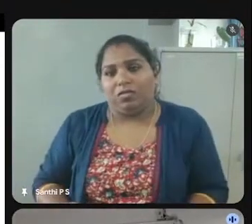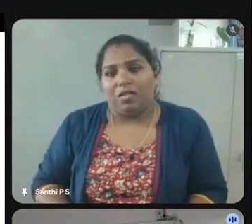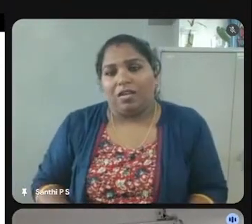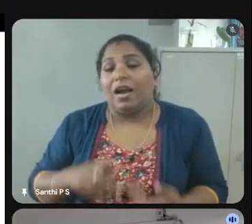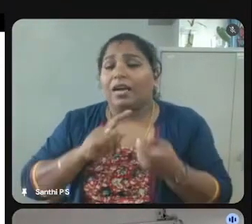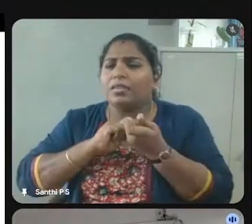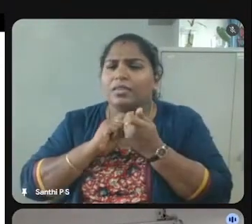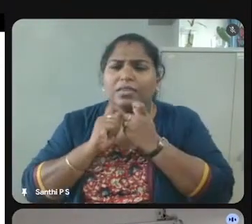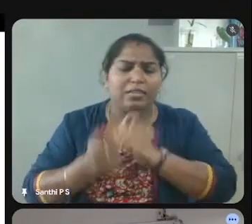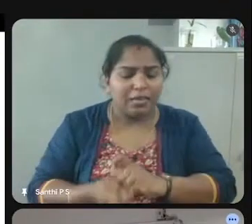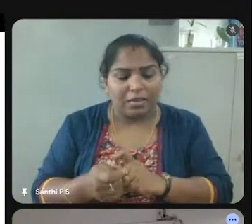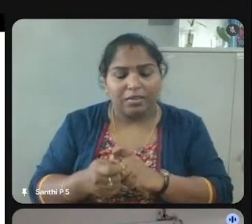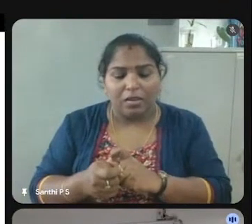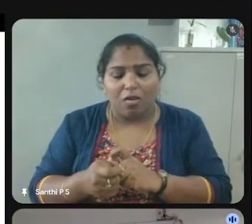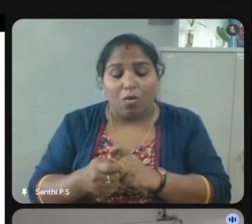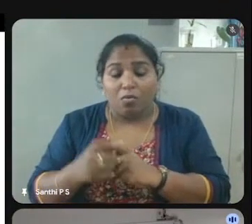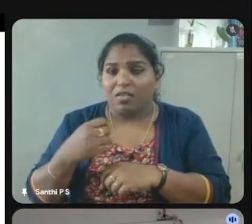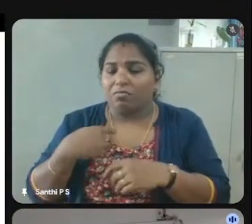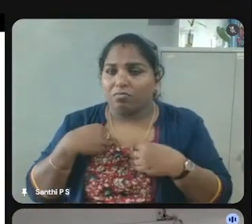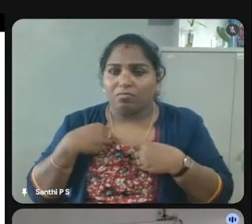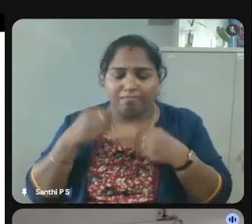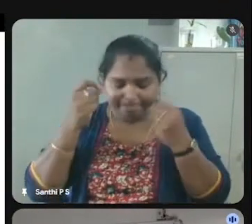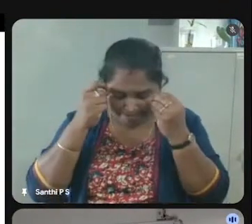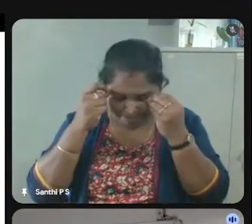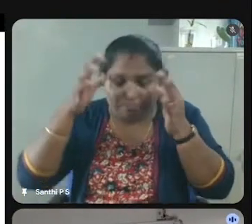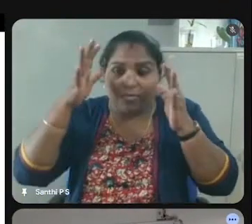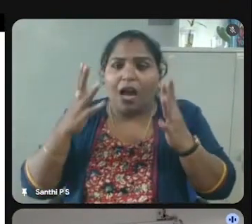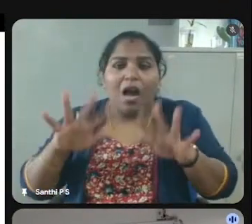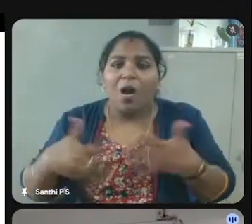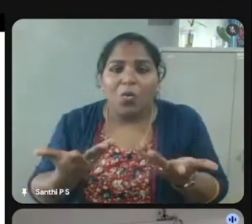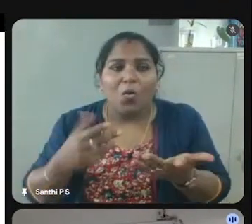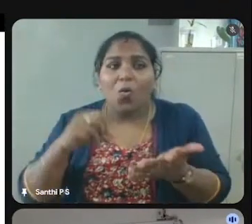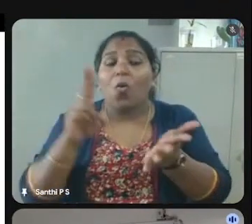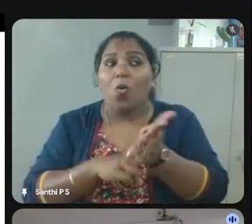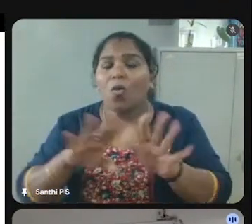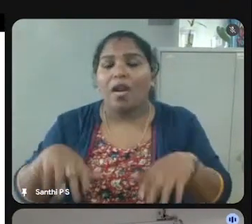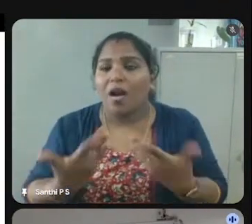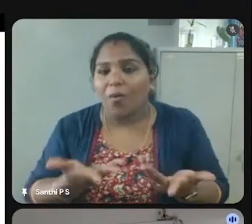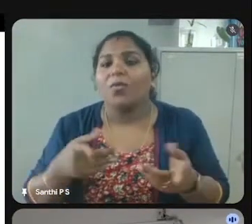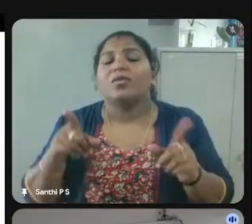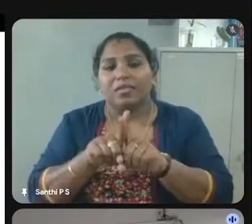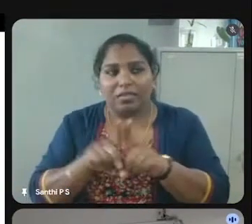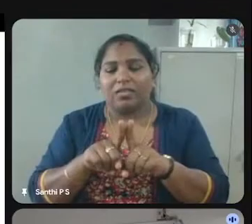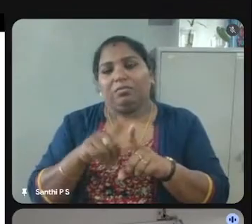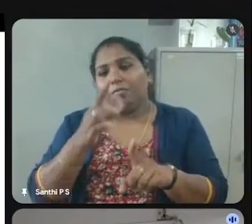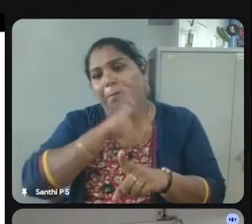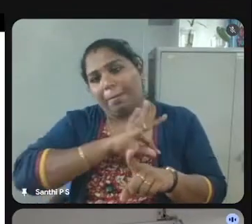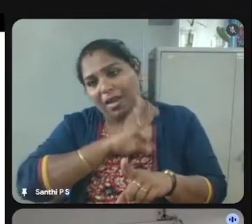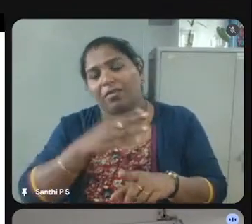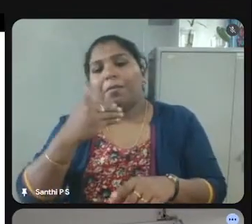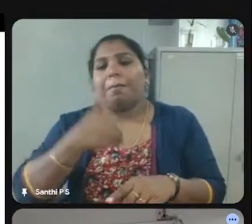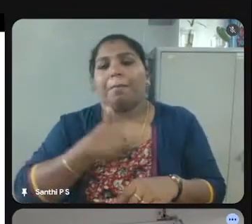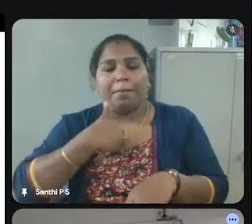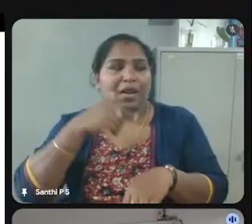ചെയ്യാനും ഒന്ന് റീസെറ്റ് ചെയ്യാനും ഈ സ്ട്രെസ്സിനെ ഒന്ന് റെഡ്യൂസ് ചെയ്യാൻ വേണ്ടിയിട്ടാണ് നമ്മൾ ഈ മീ ടൈം എടുക്കുന്നതിന്റെ ഒരു പ്രധാന ഉദ്ദേശം